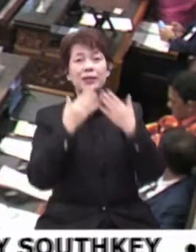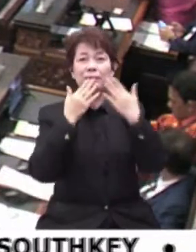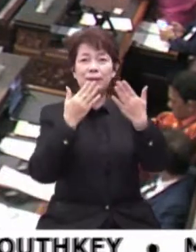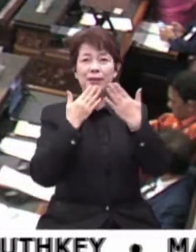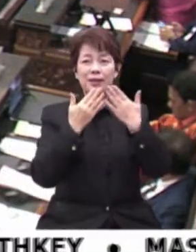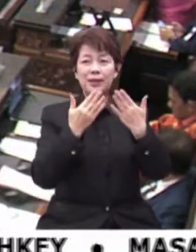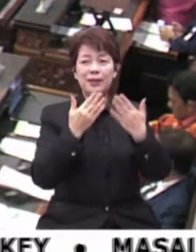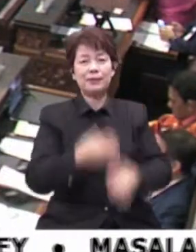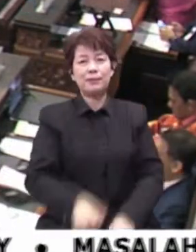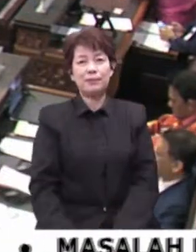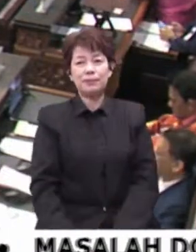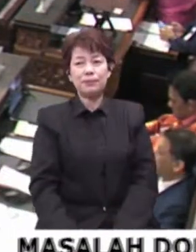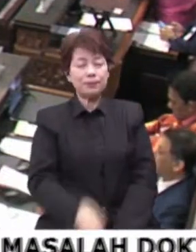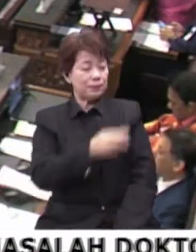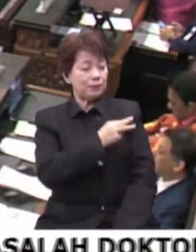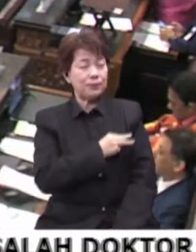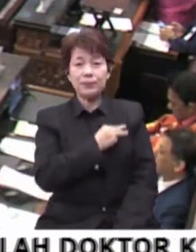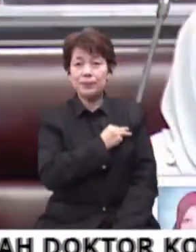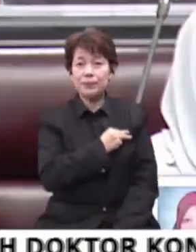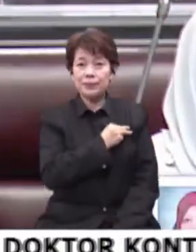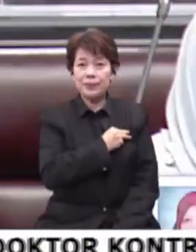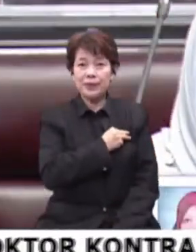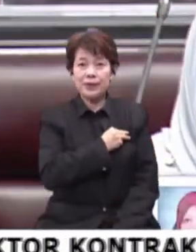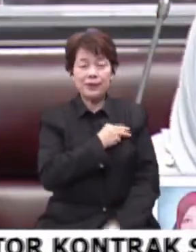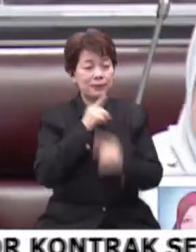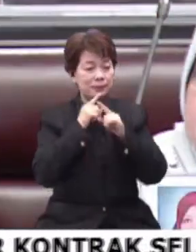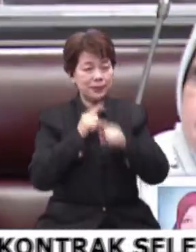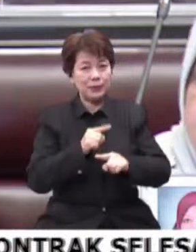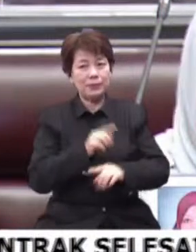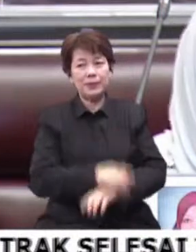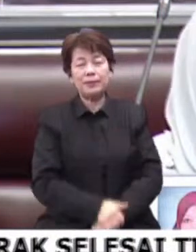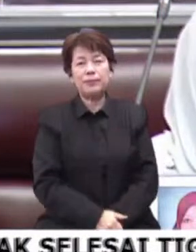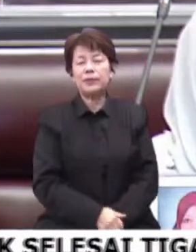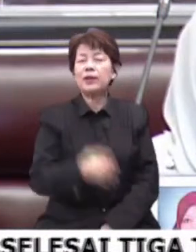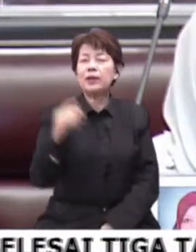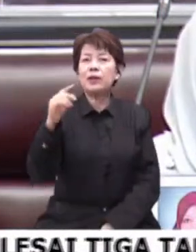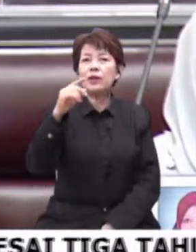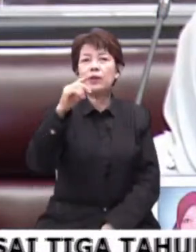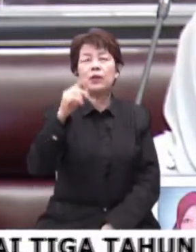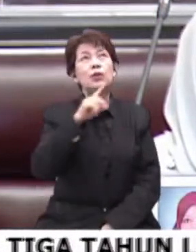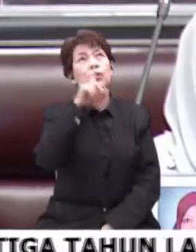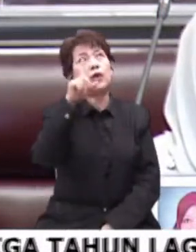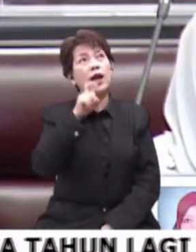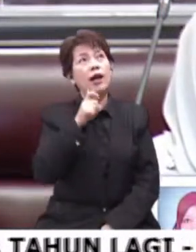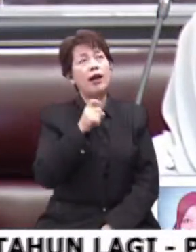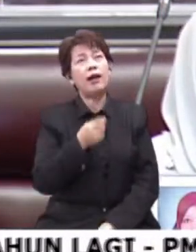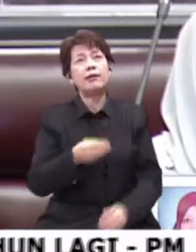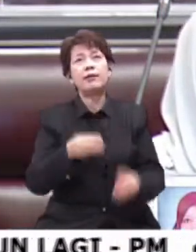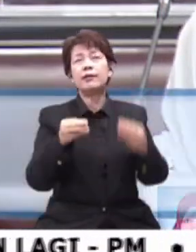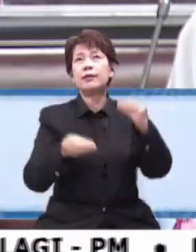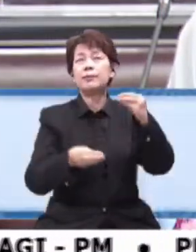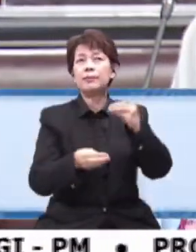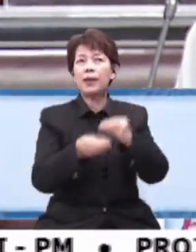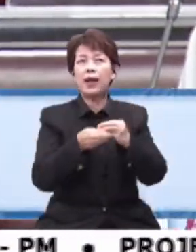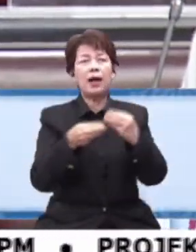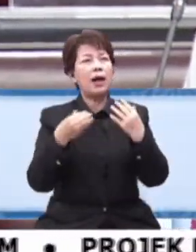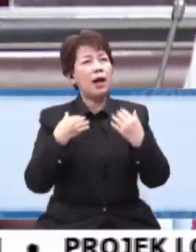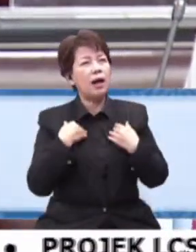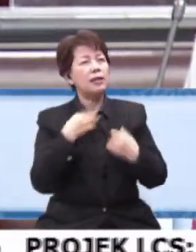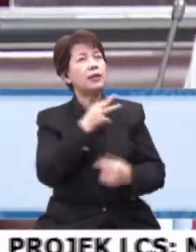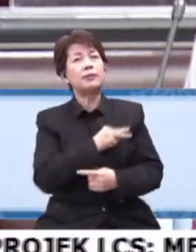kepada yang bawa menteri di atas Jawabannya tambahan saya ada kata Kementerian